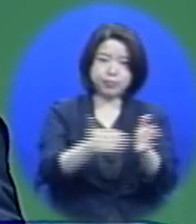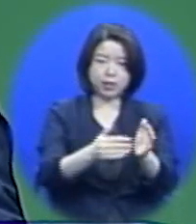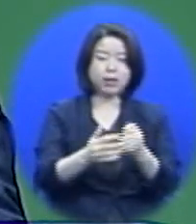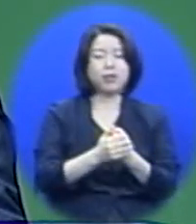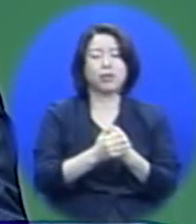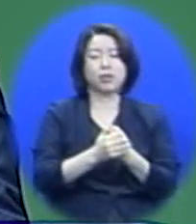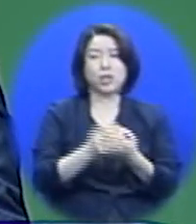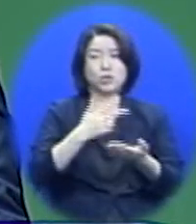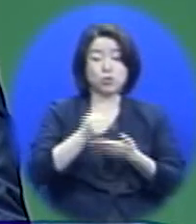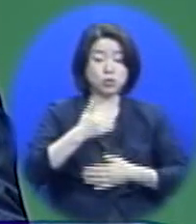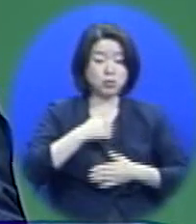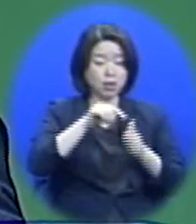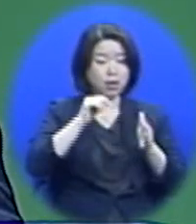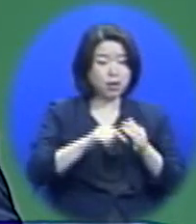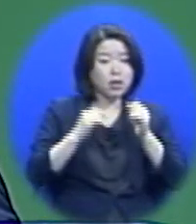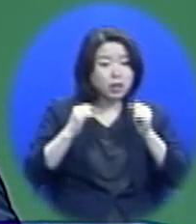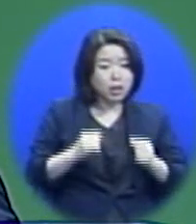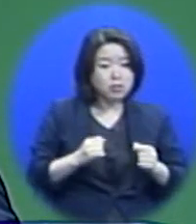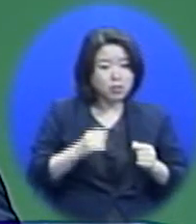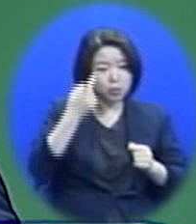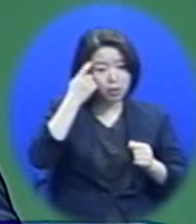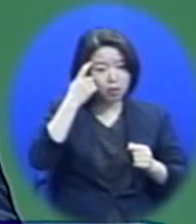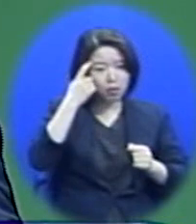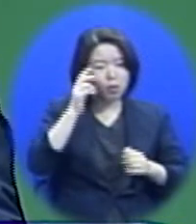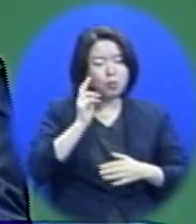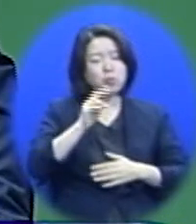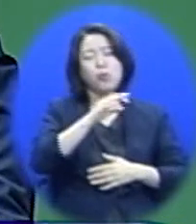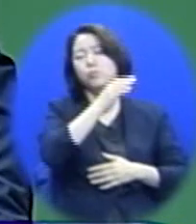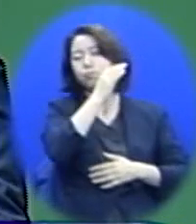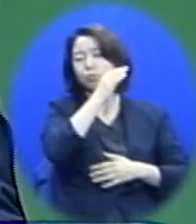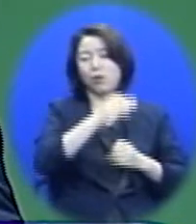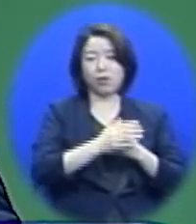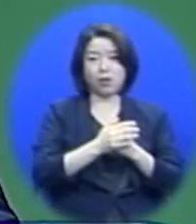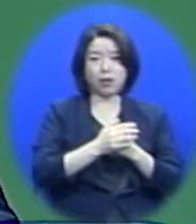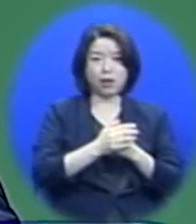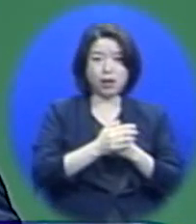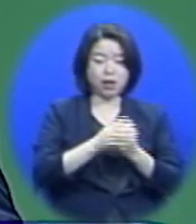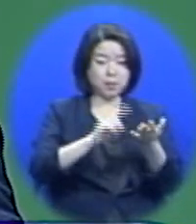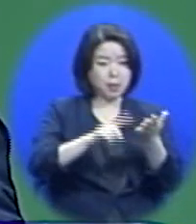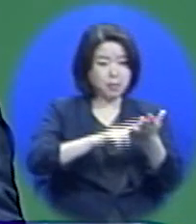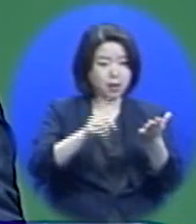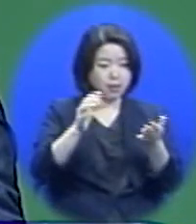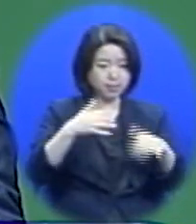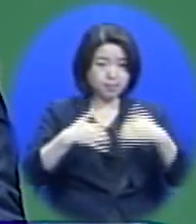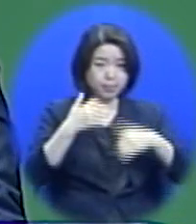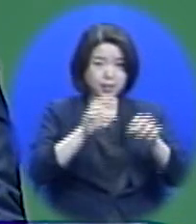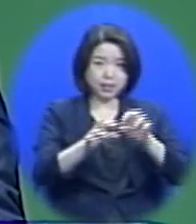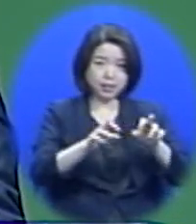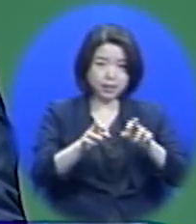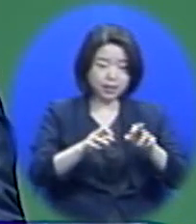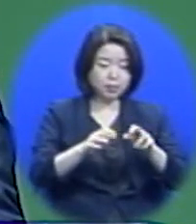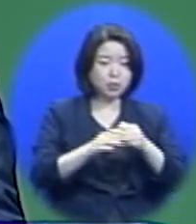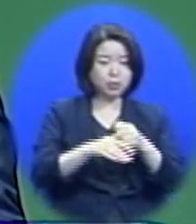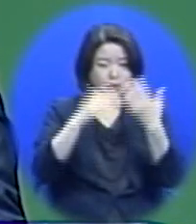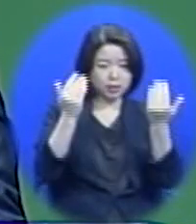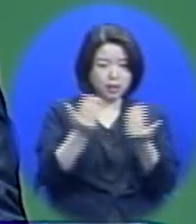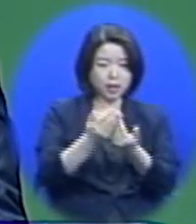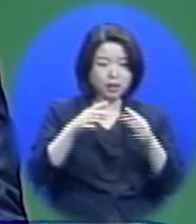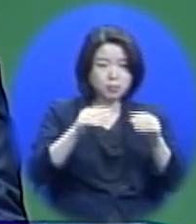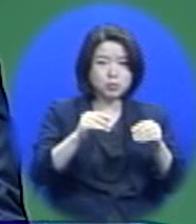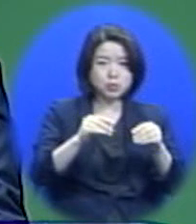안에 계신다고 생각하니 너무나 부끄러웠습니다. 스마트폰 게임도 싹 지우고 밤늦게 TV 시청 안 하게